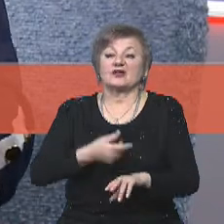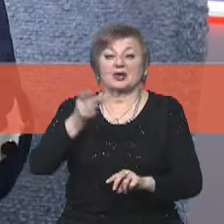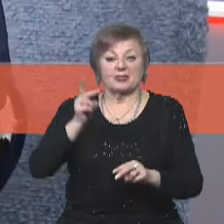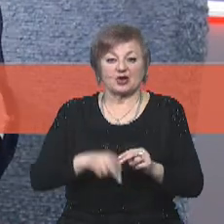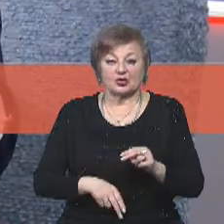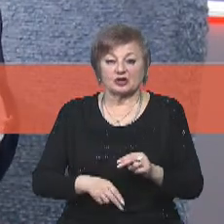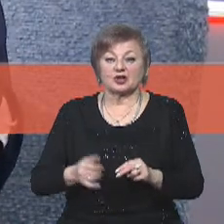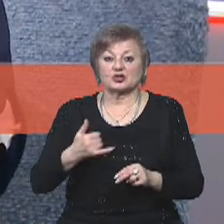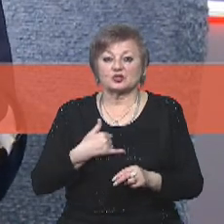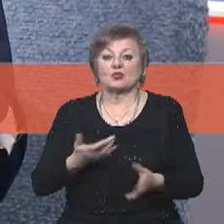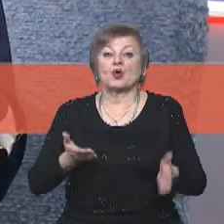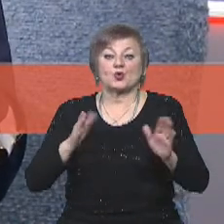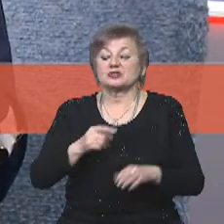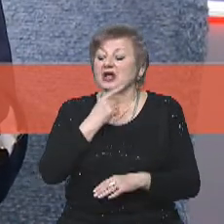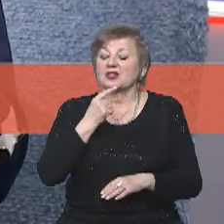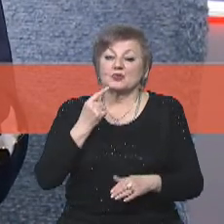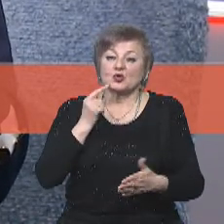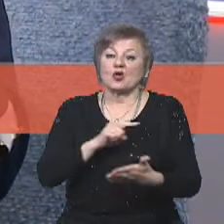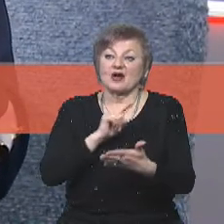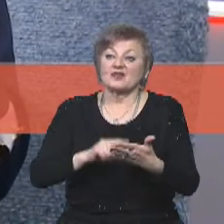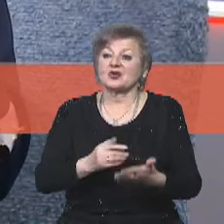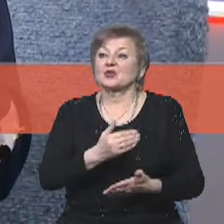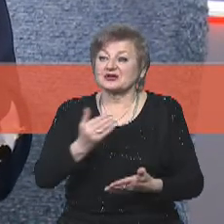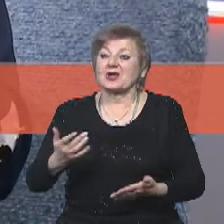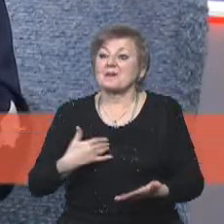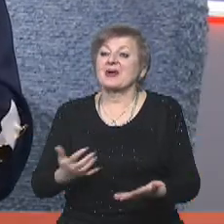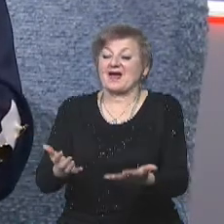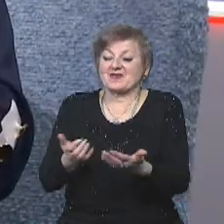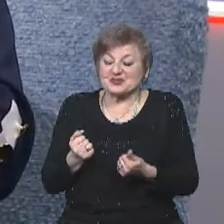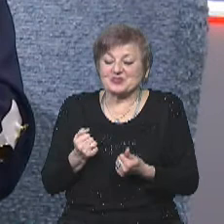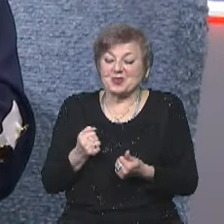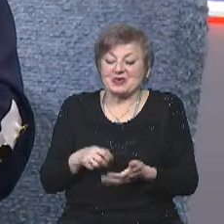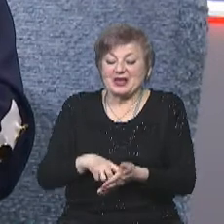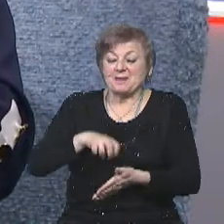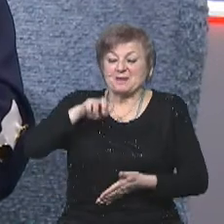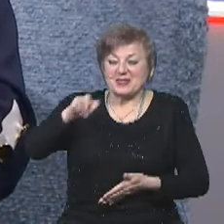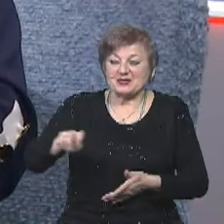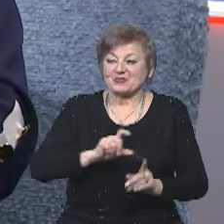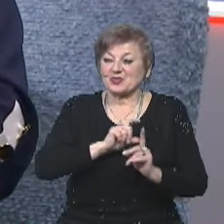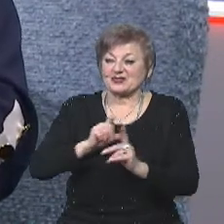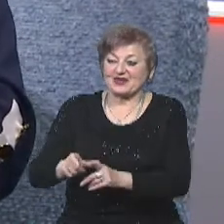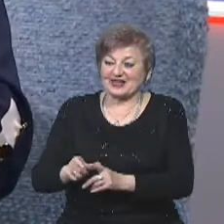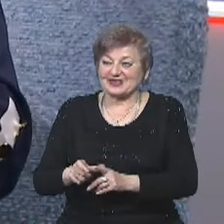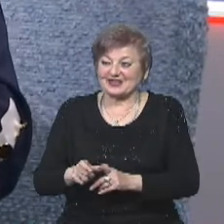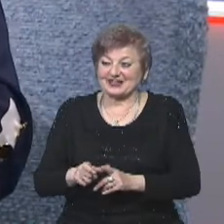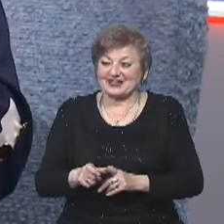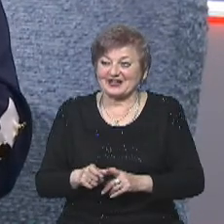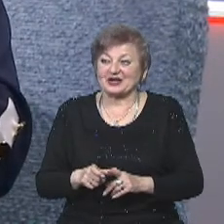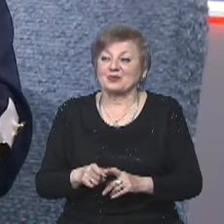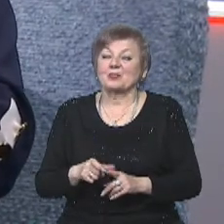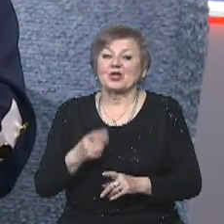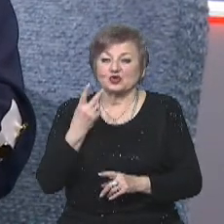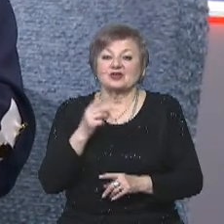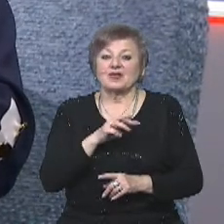вичерпано. У мене ще залишилось багато питань до вас. Ми їх візьмемо і відповімо вам письменно. Кажуть, що ще маємо дві